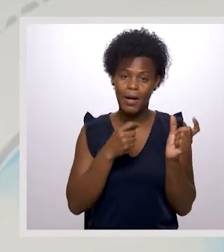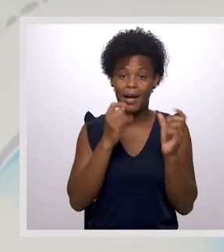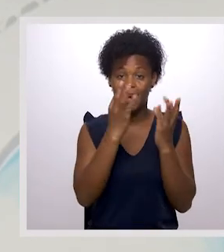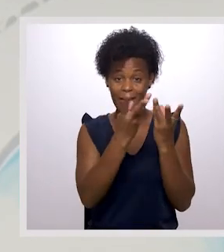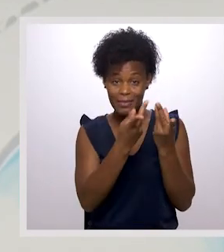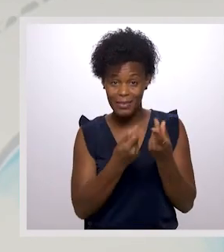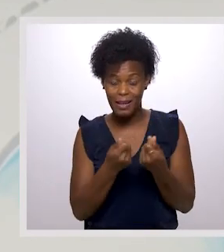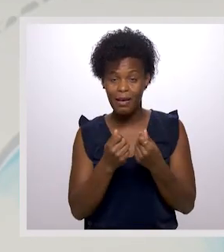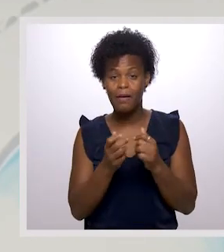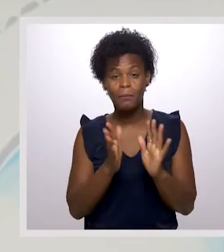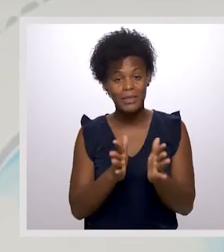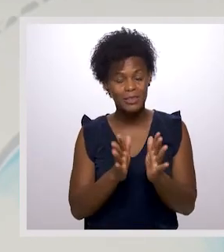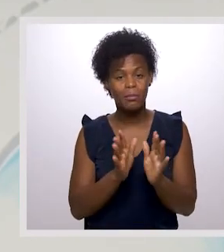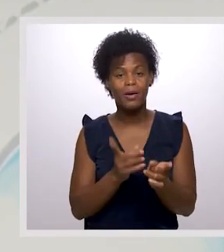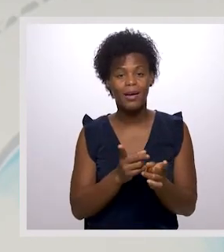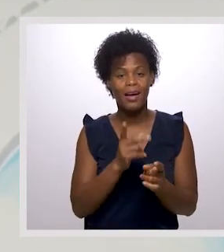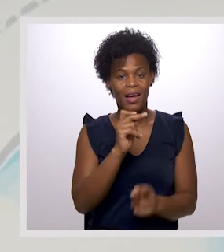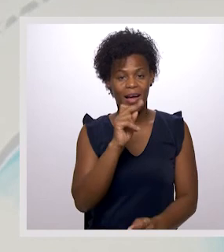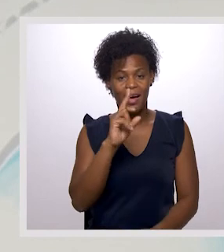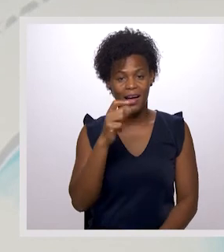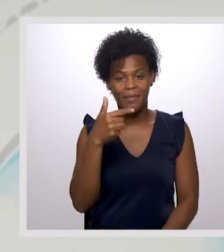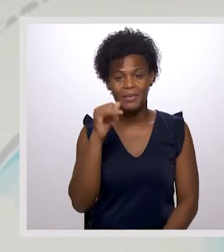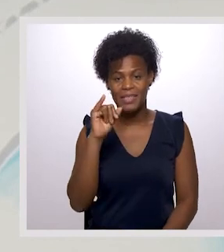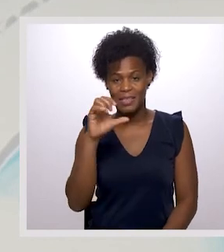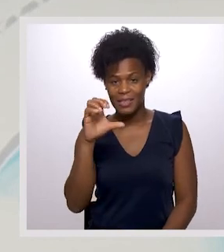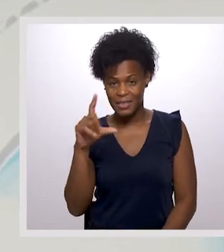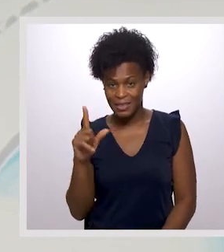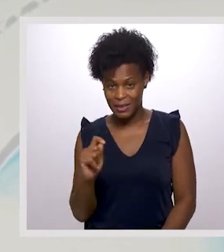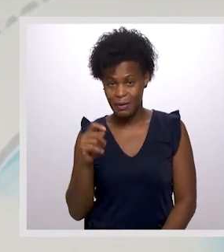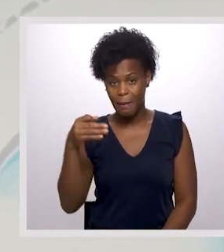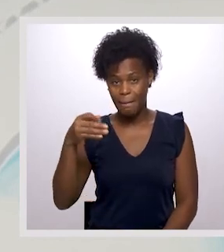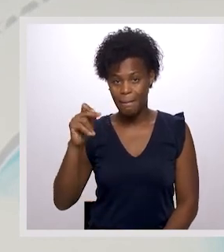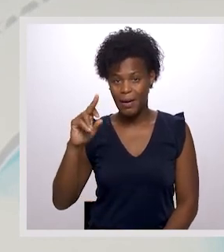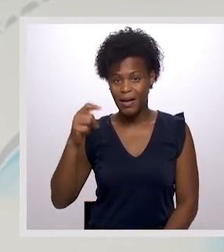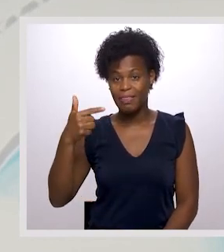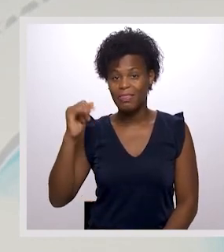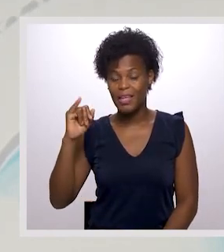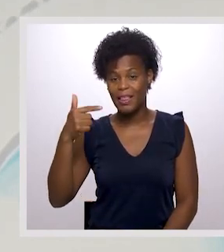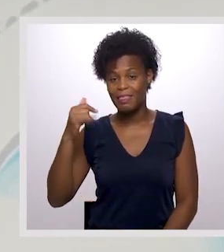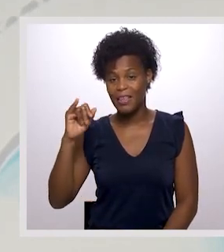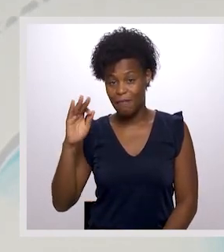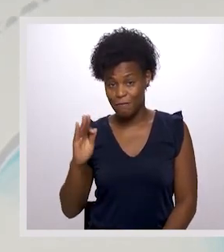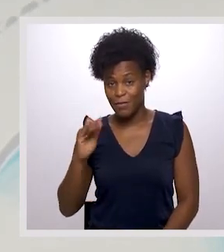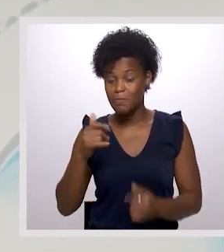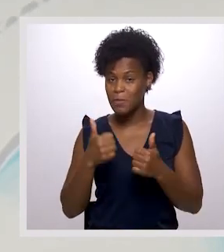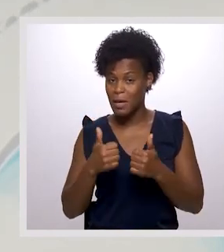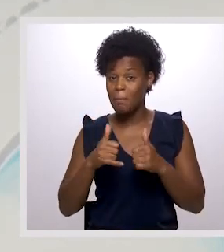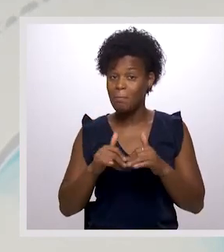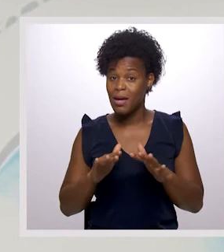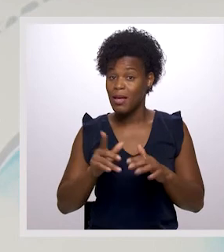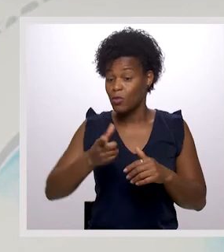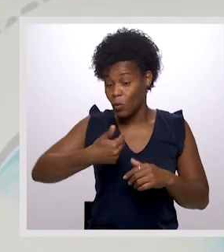de quantité, plus précisément les articles partitifs. Très bien, mais on a